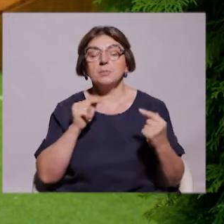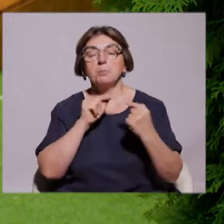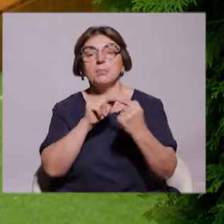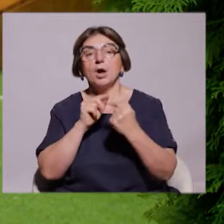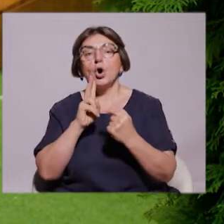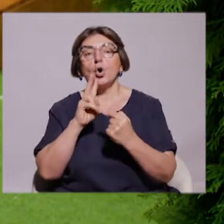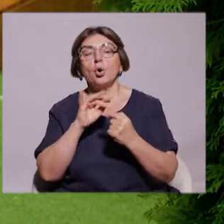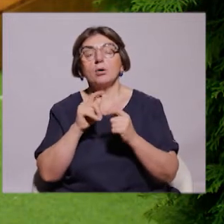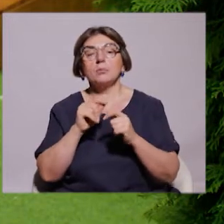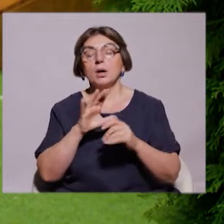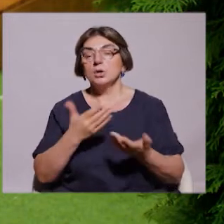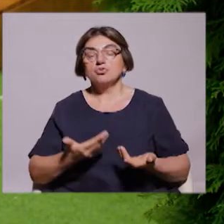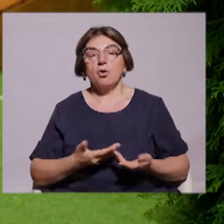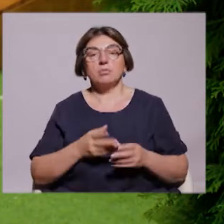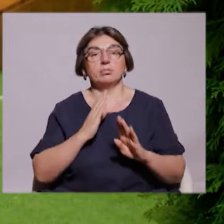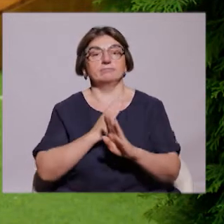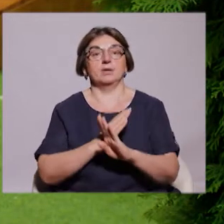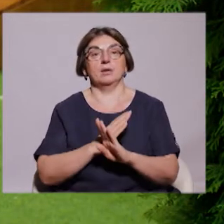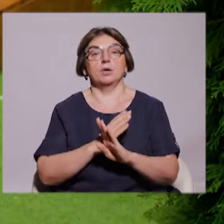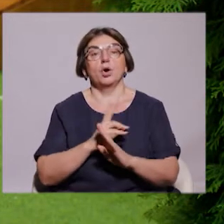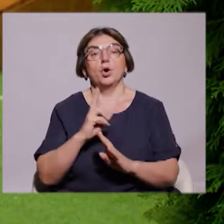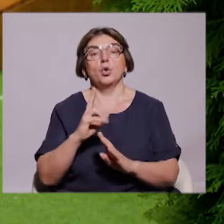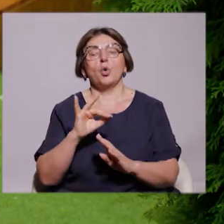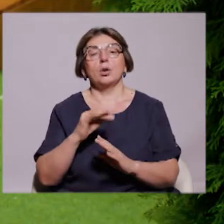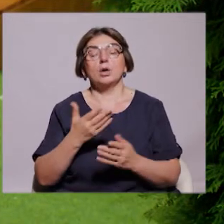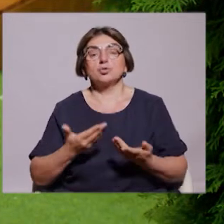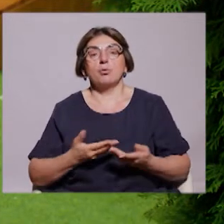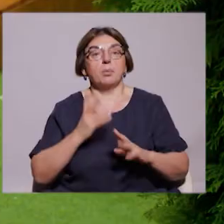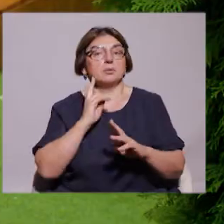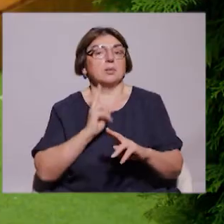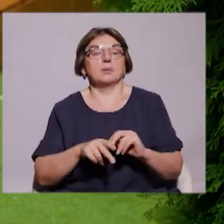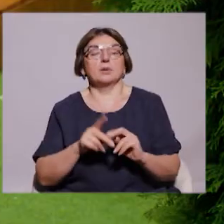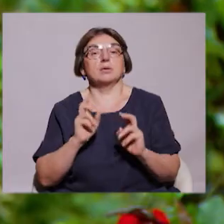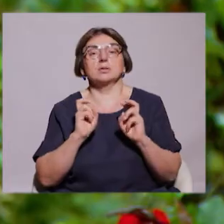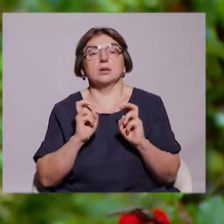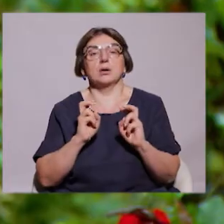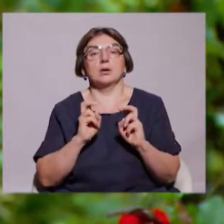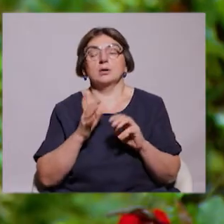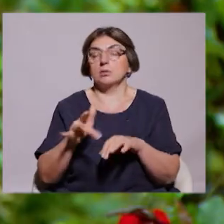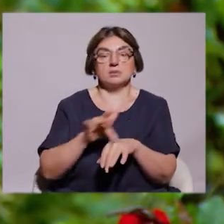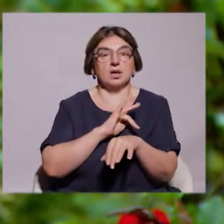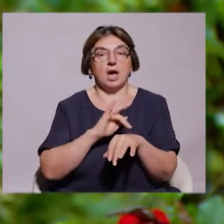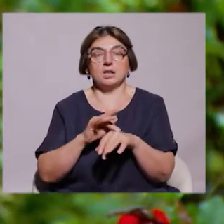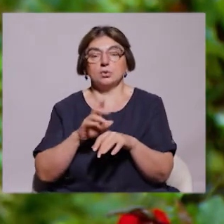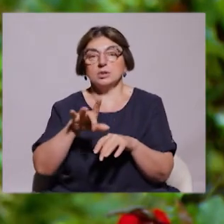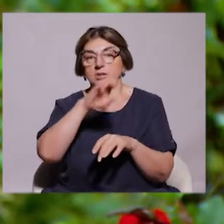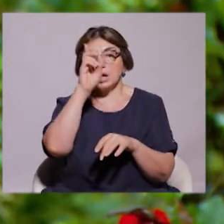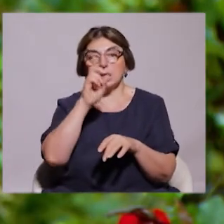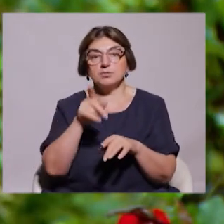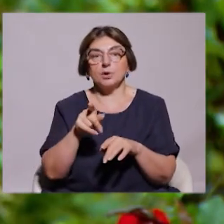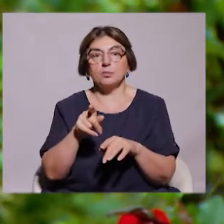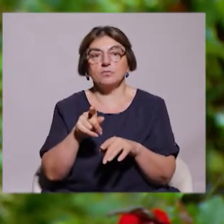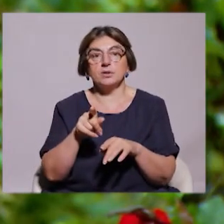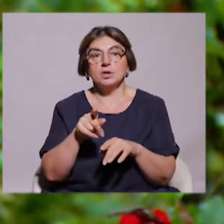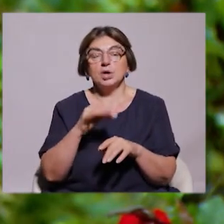შეწყვიტა? ეს არ ნიშნავს იმას, რომ მთლიანად მოისპო მთელი სახელმწიფოებრივი ინსტიტუტი. არა ბავშვებო, კოლხას ადგილას წარმოიშვა სწორედ